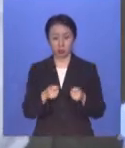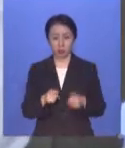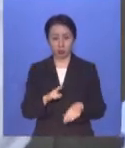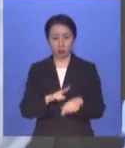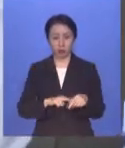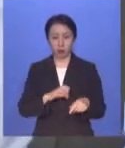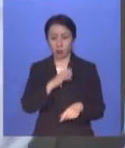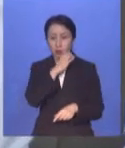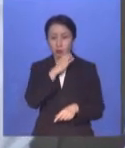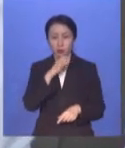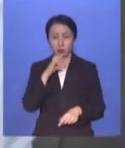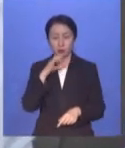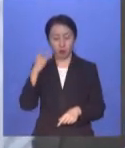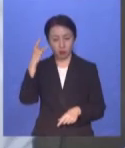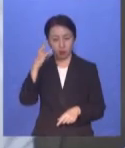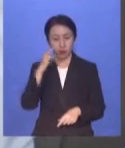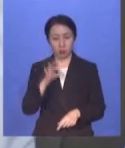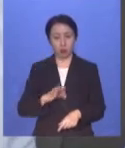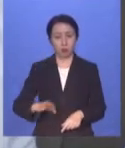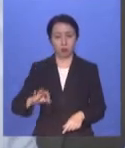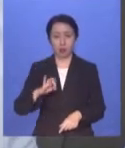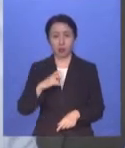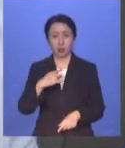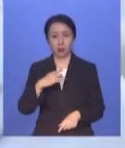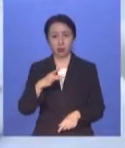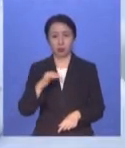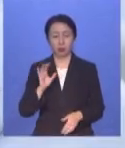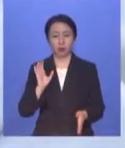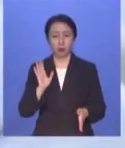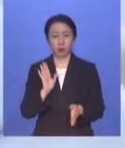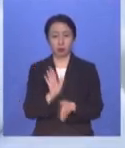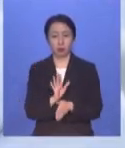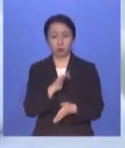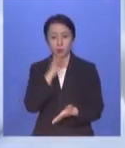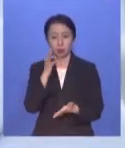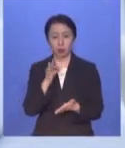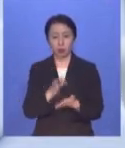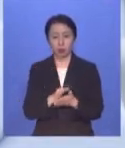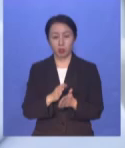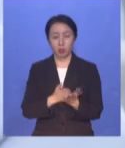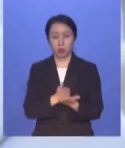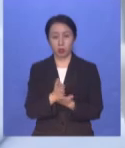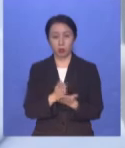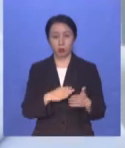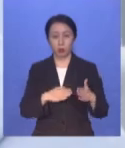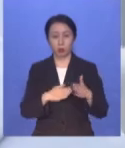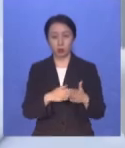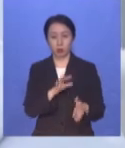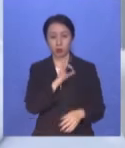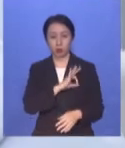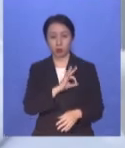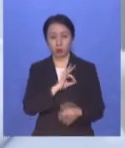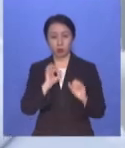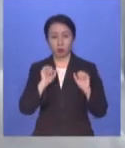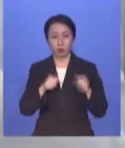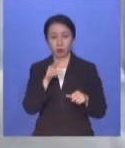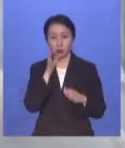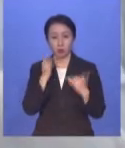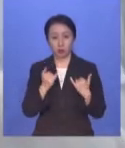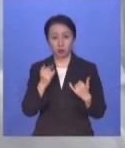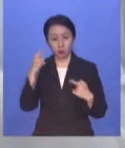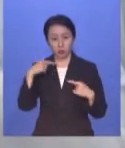полиции Северо-Казахстанской области Курмангали Исмагулов поручил ответственным службам максимально использовать потенциал